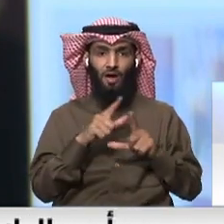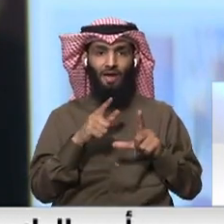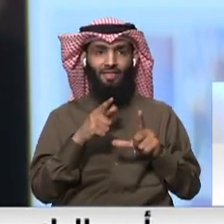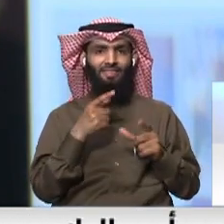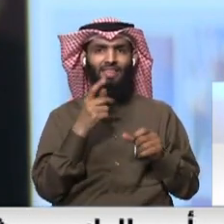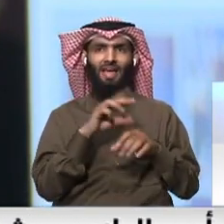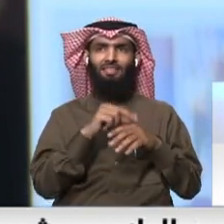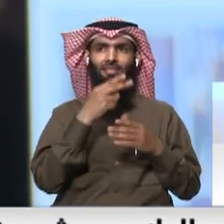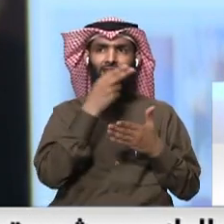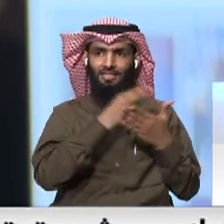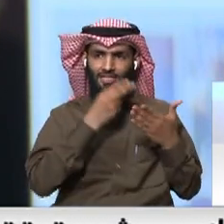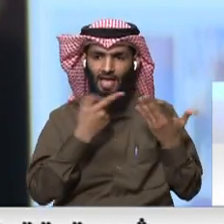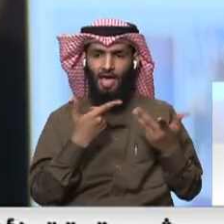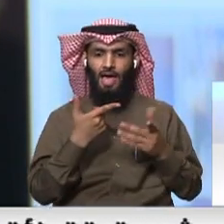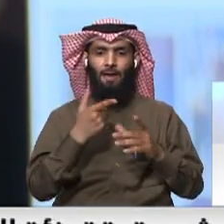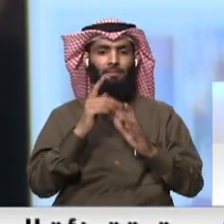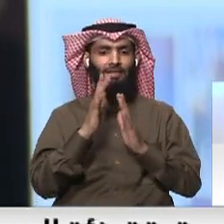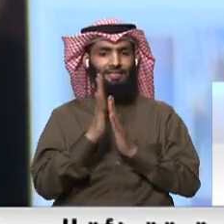الحرفيين